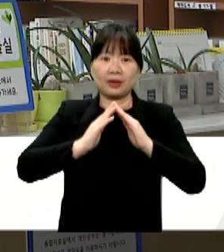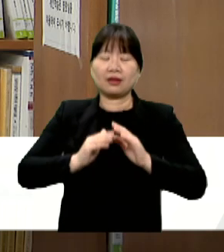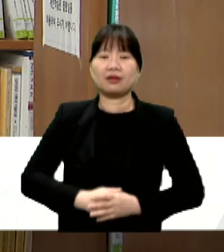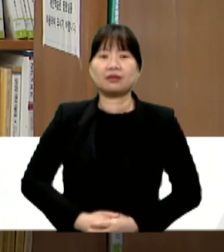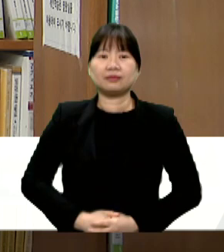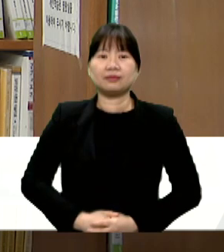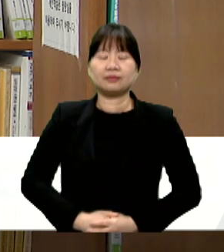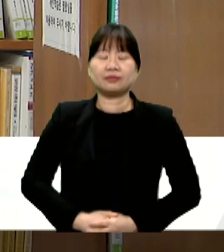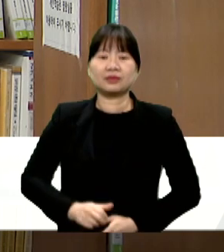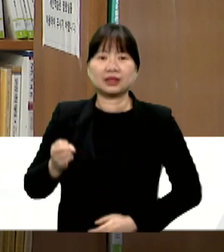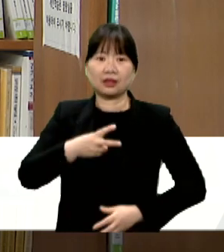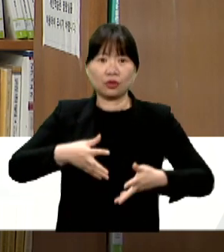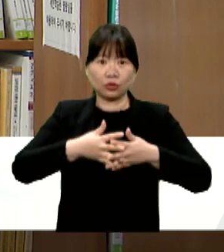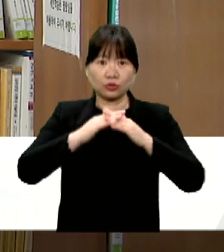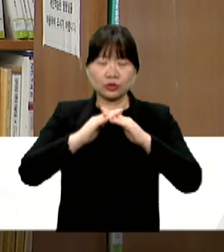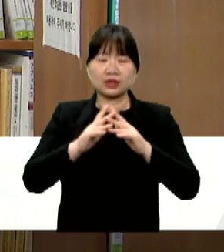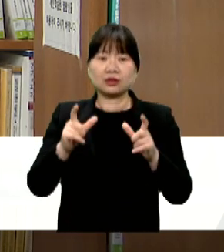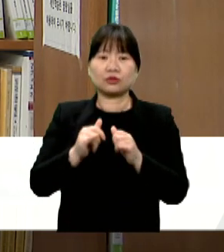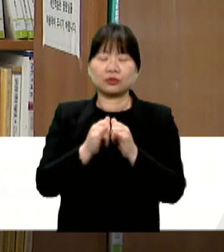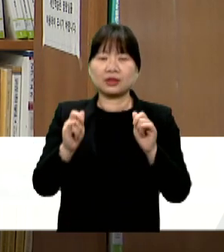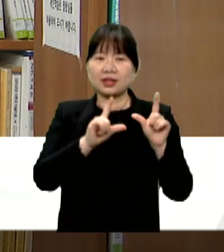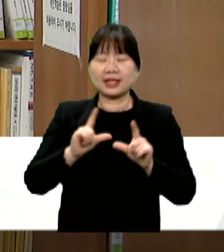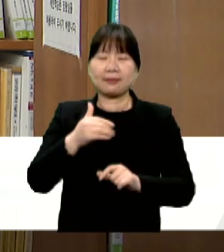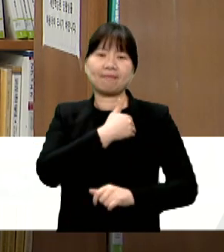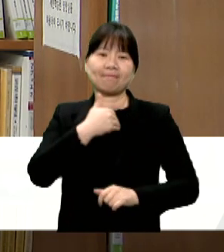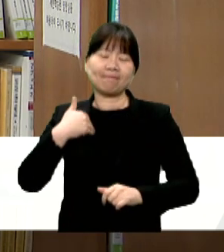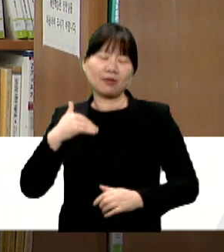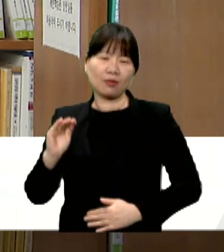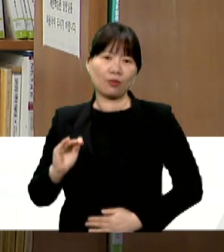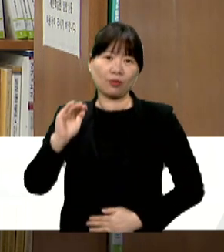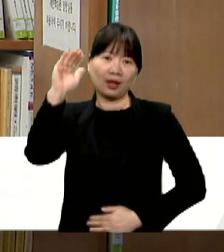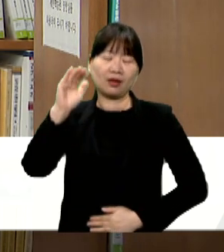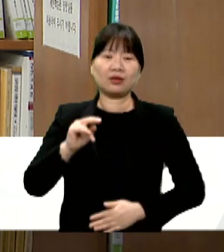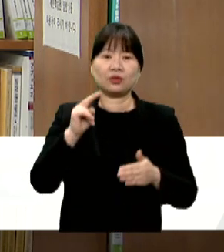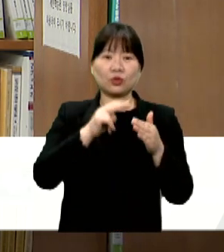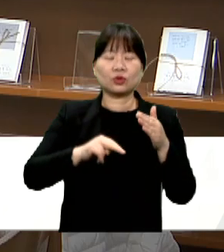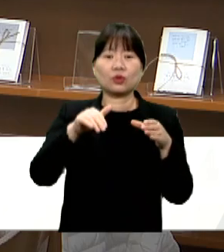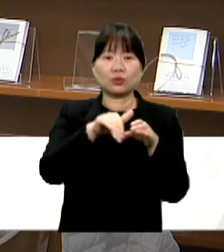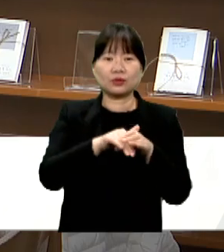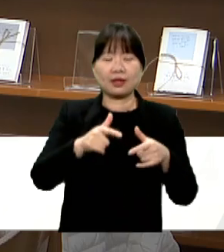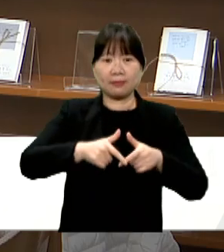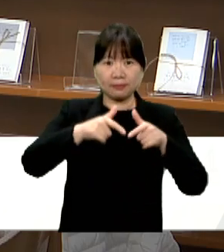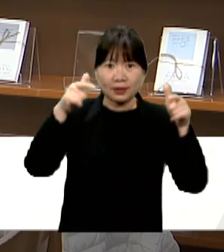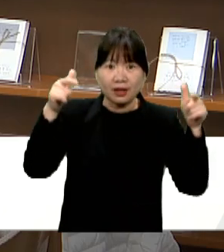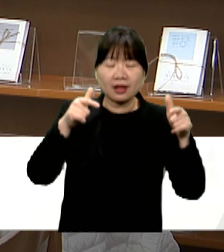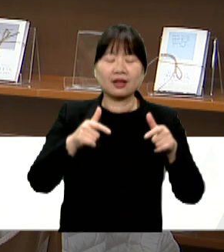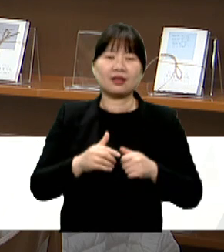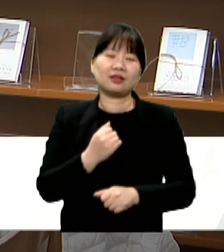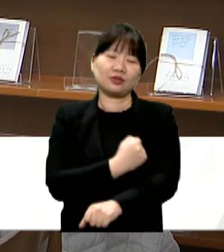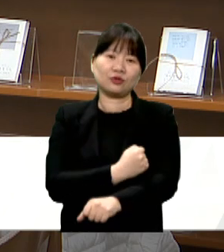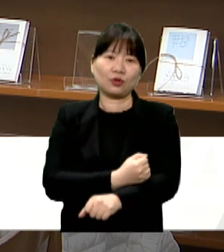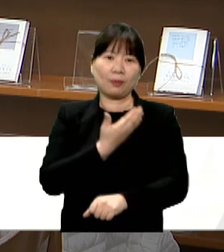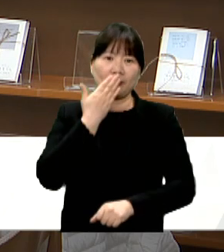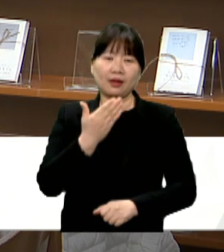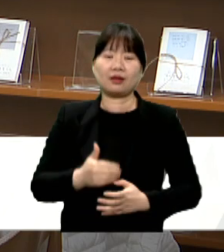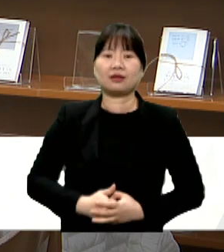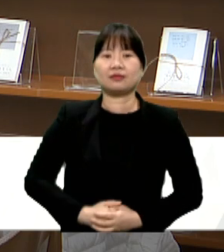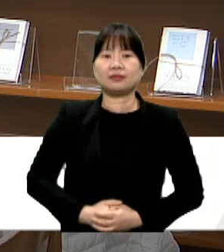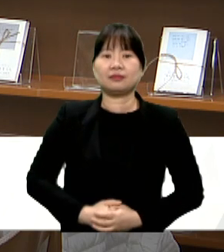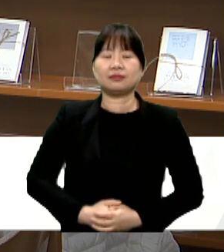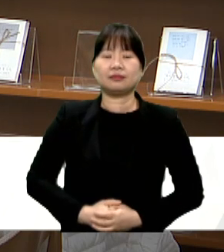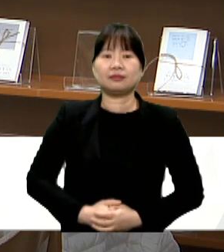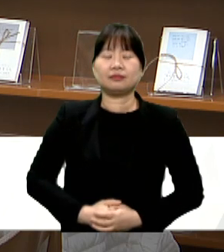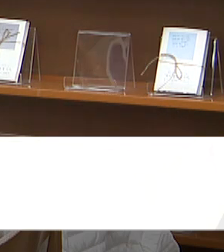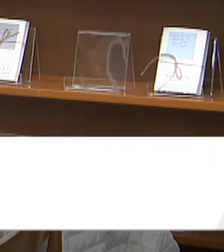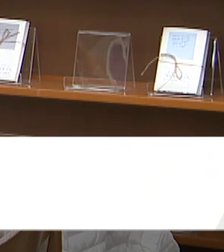계획입니다. 평촌도서관이 재건축되면 지역 주민의 삶의 질이 높아지고 독서 문화 향상에도 크게 기여할 수 있을